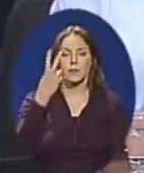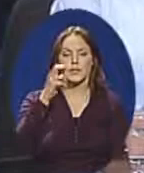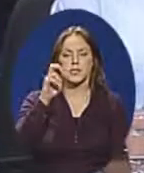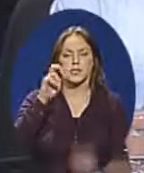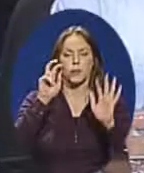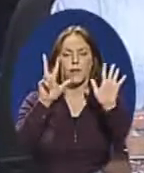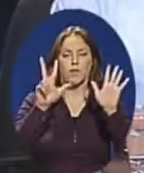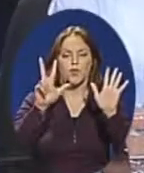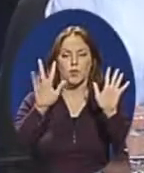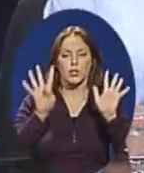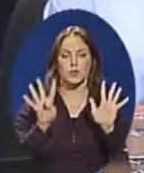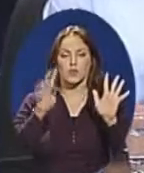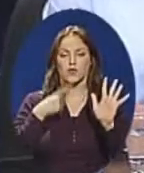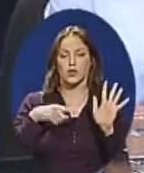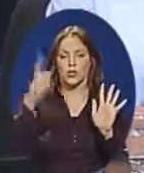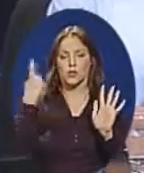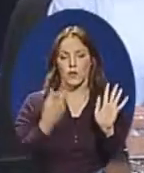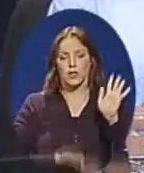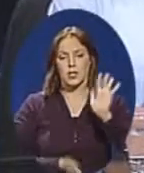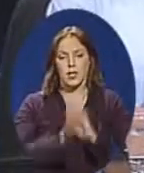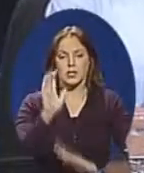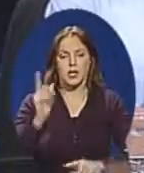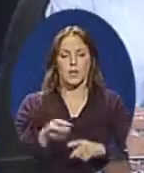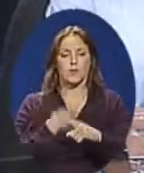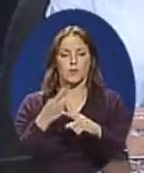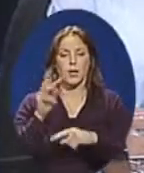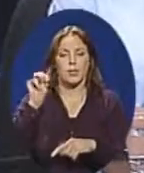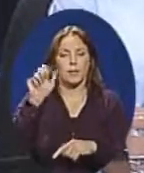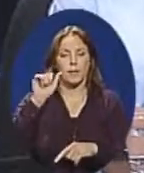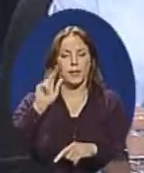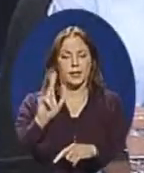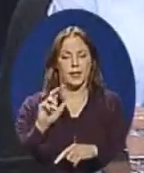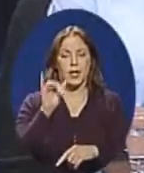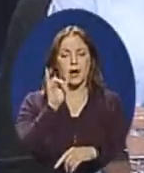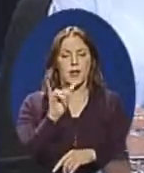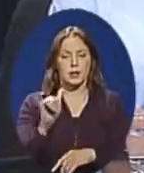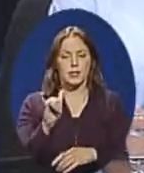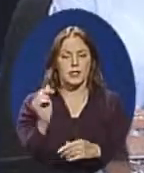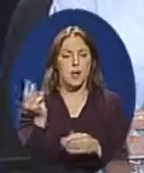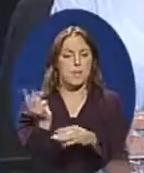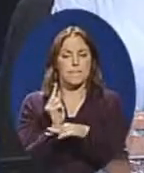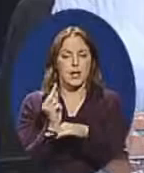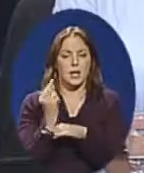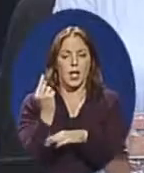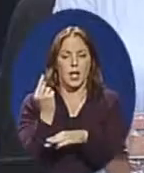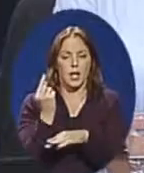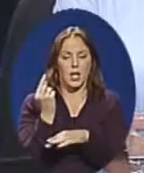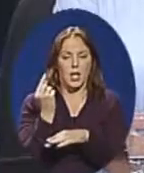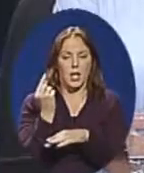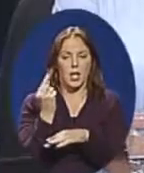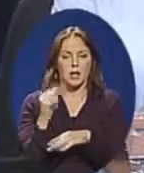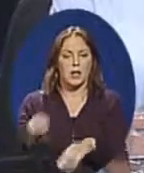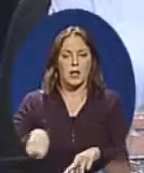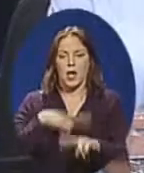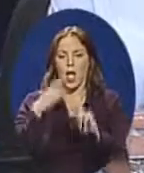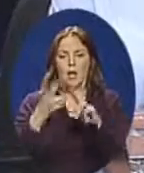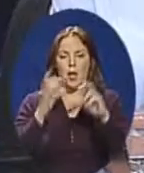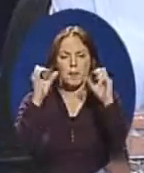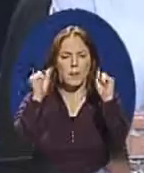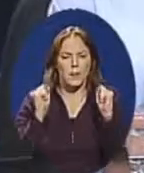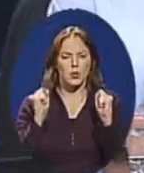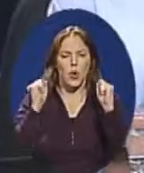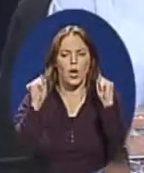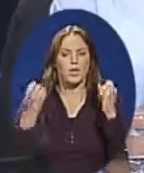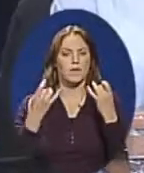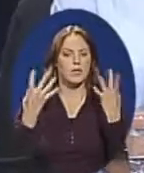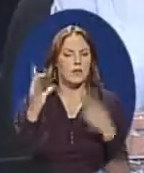ב-28 בספטמבר בשנה שעברה יצאה משפחת מאירי למסע. ברגע אחד אמר העולם הבטוח היציב